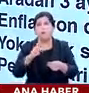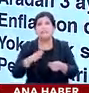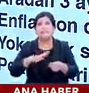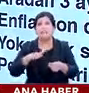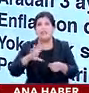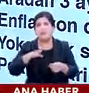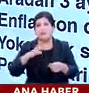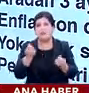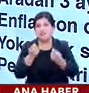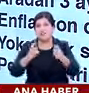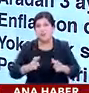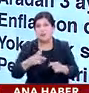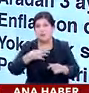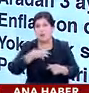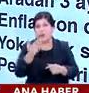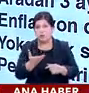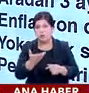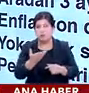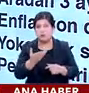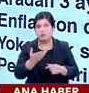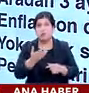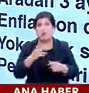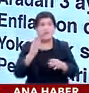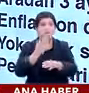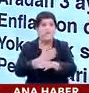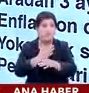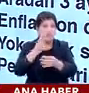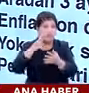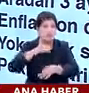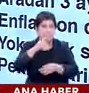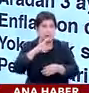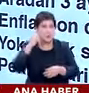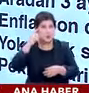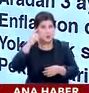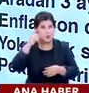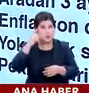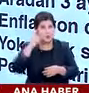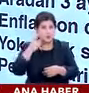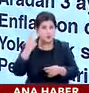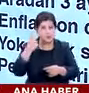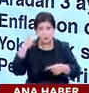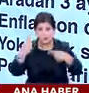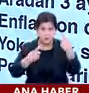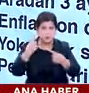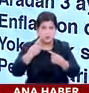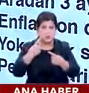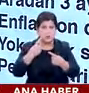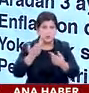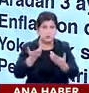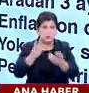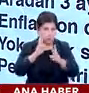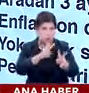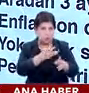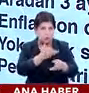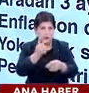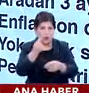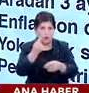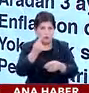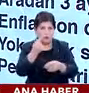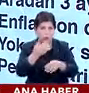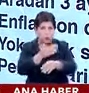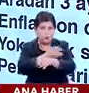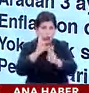bu işverenin kaygısı Bir de vatandaşın kaygısı neydi az önce gördünüz peynir fiyatları aldı